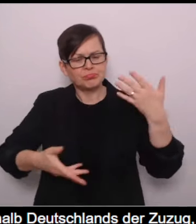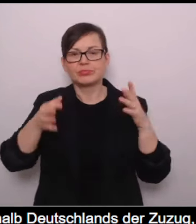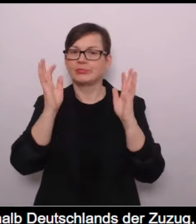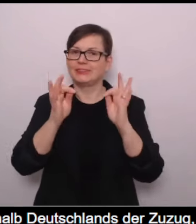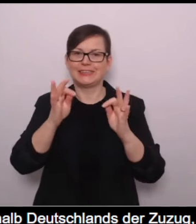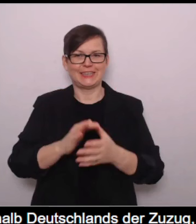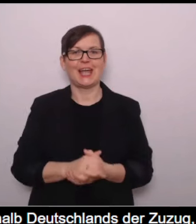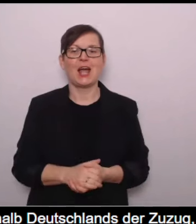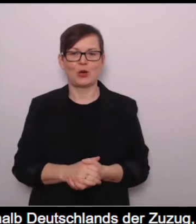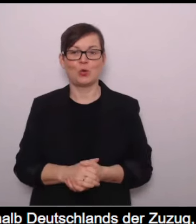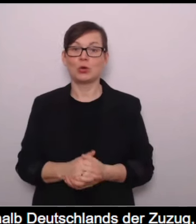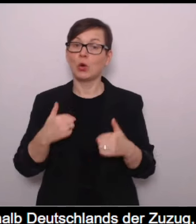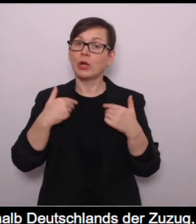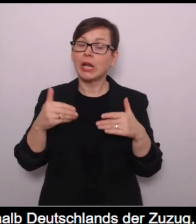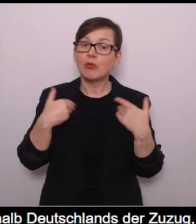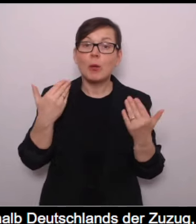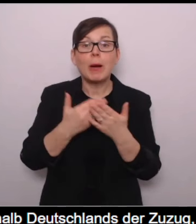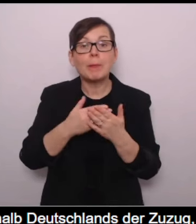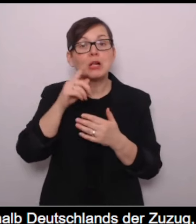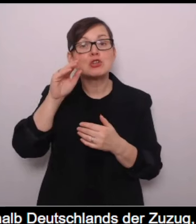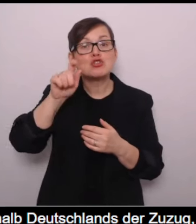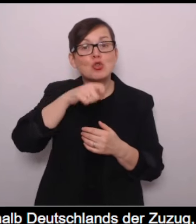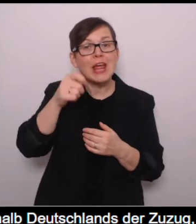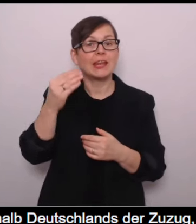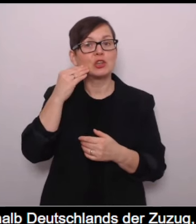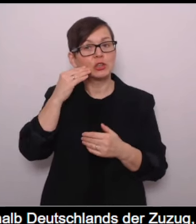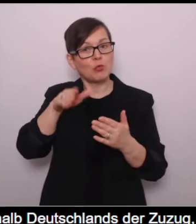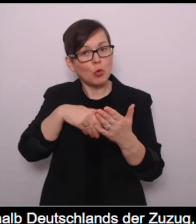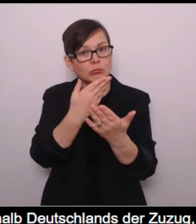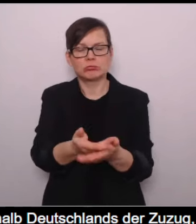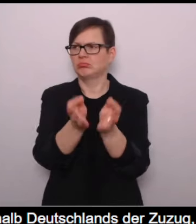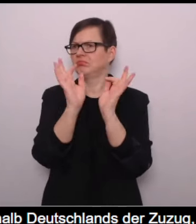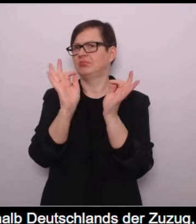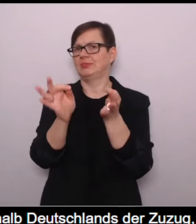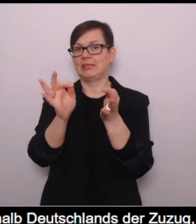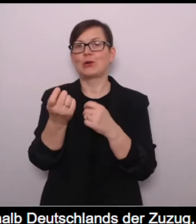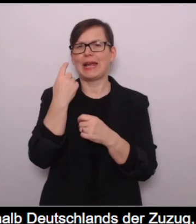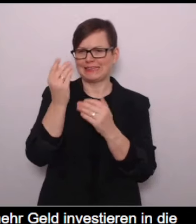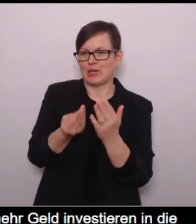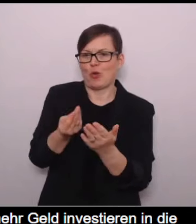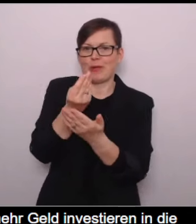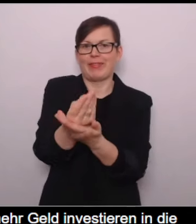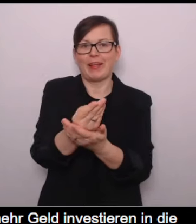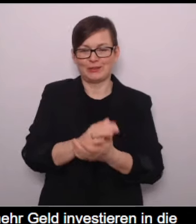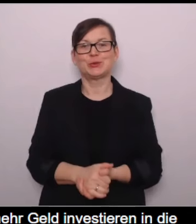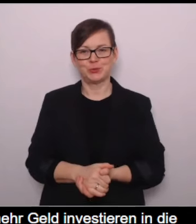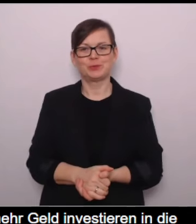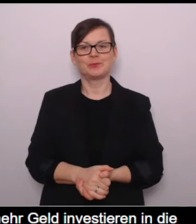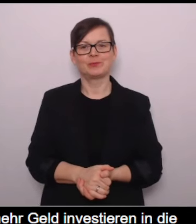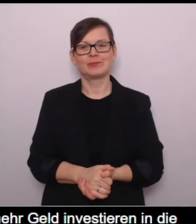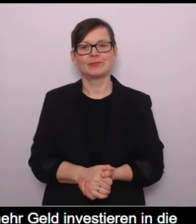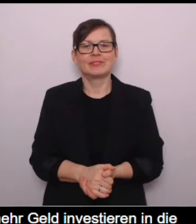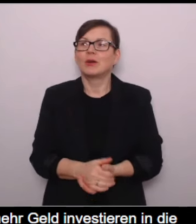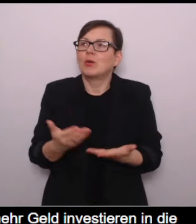kann man, glaube ich, sagen, bisherige Entscheidung. Und vor allem auch die Parameter wurden von allen getragen. Und ich freue mich zum Beispiel über die Neuerungen wie studentisches Wohnen. Und es ist